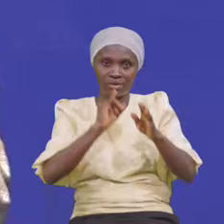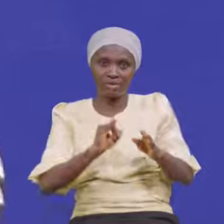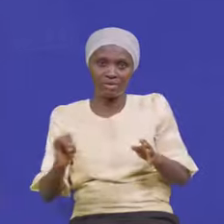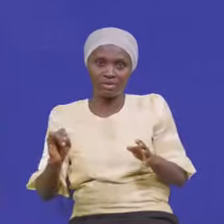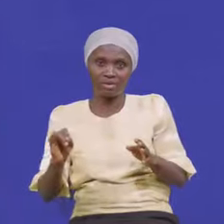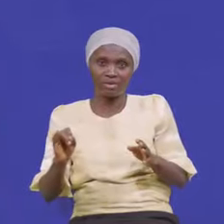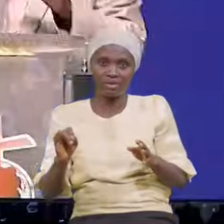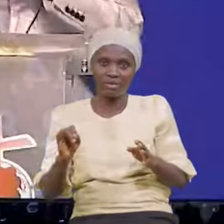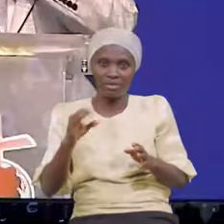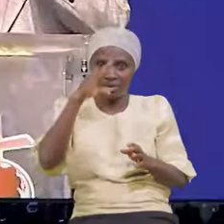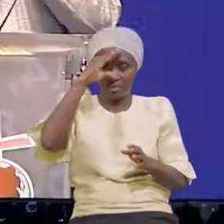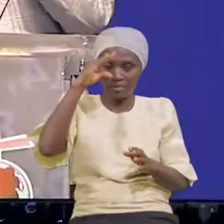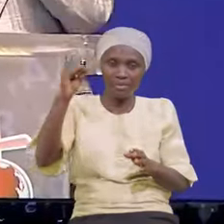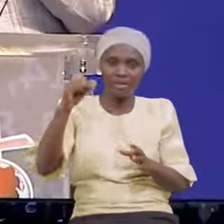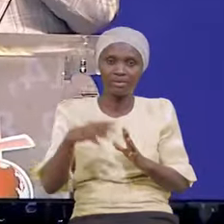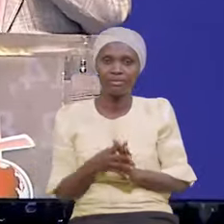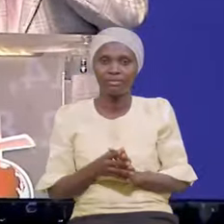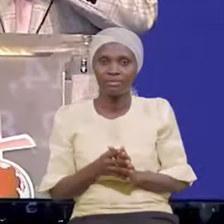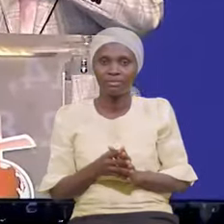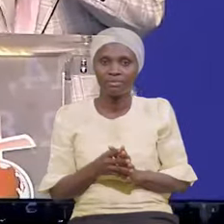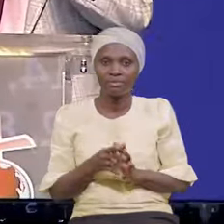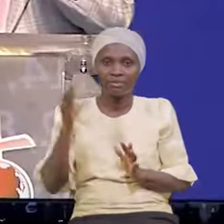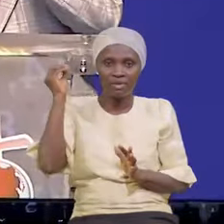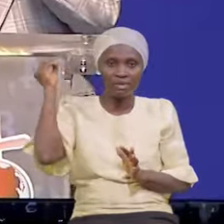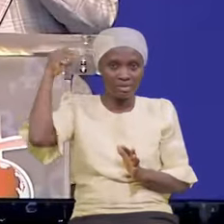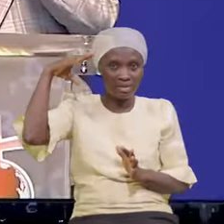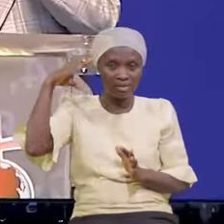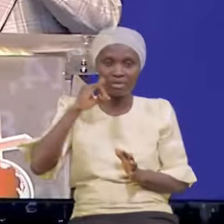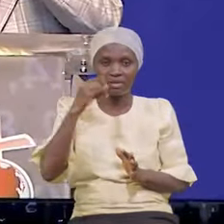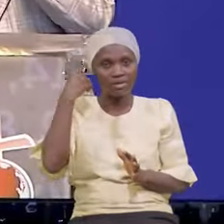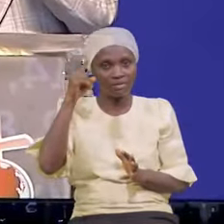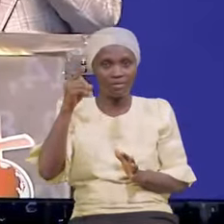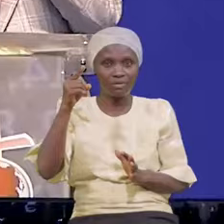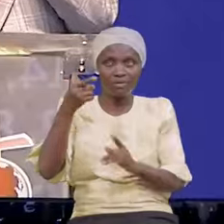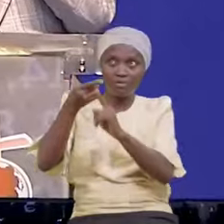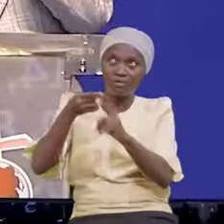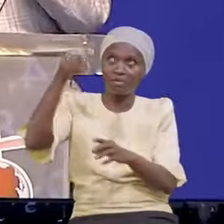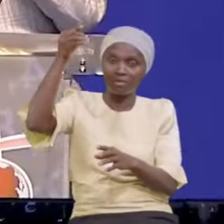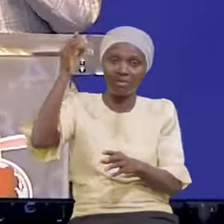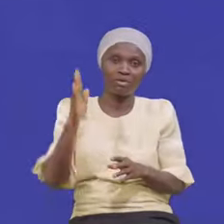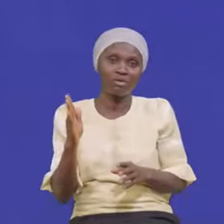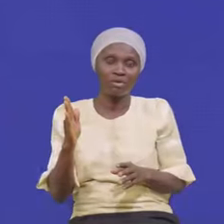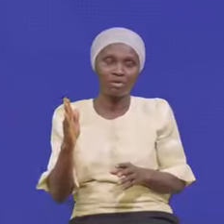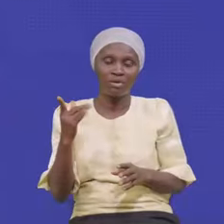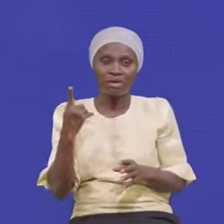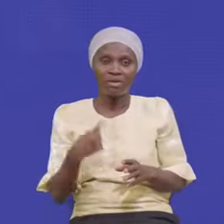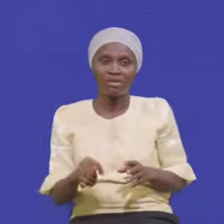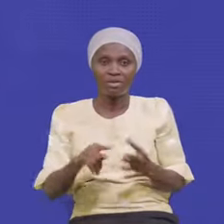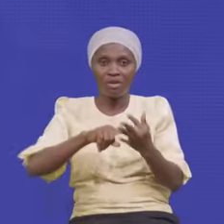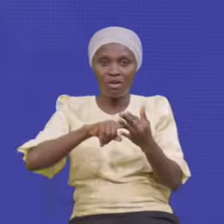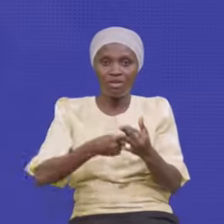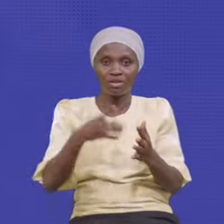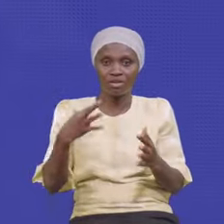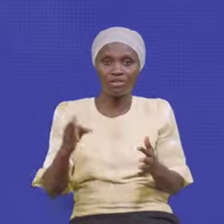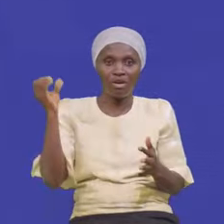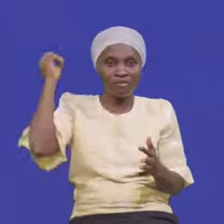దేవునికి తమ్ము తాము లోబరుచుకున్న మనుషుల కోసం. Grace is from God. కృపా దేవుని యొద్ద నుండి. The origin of grace is